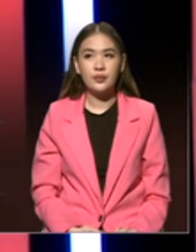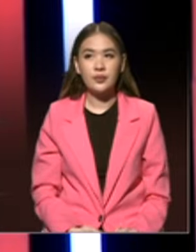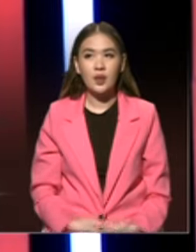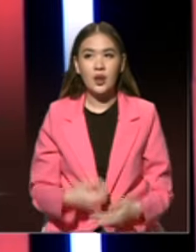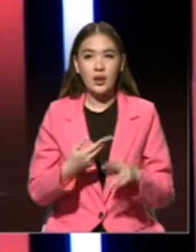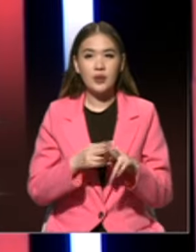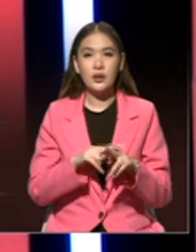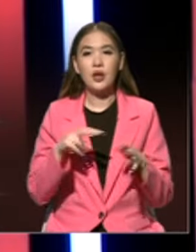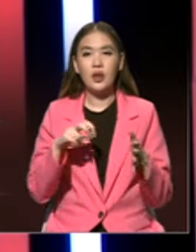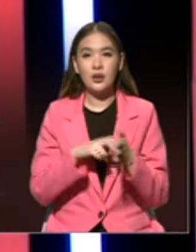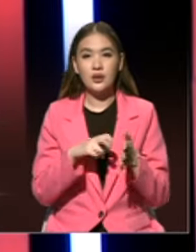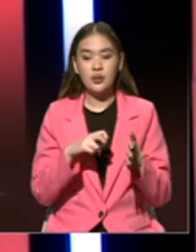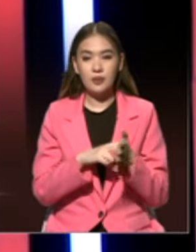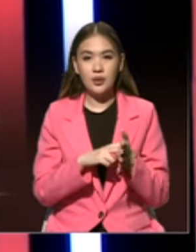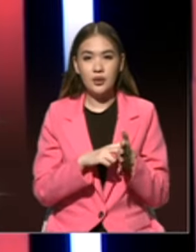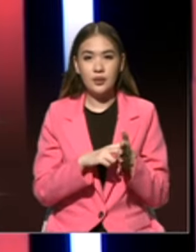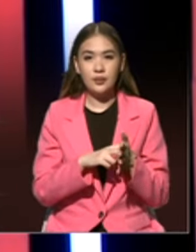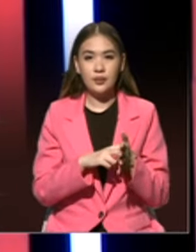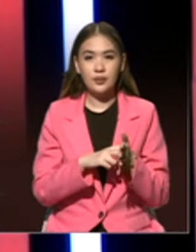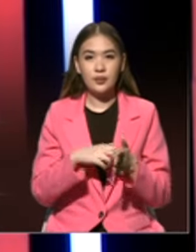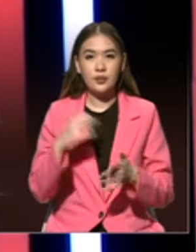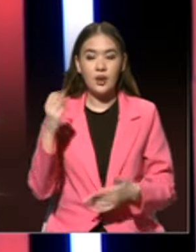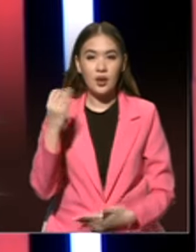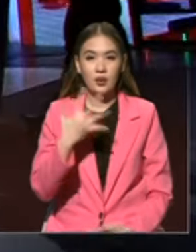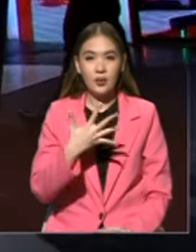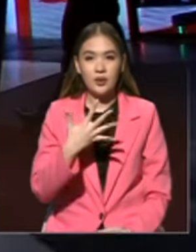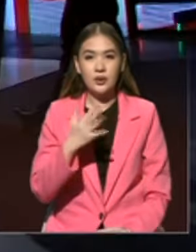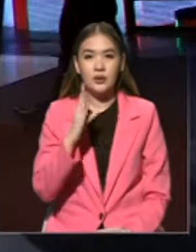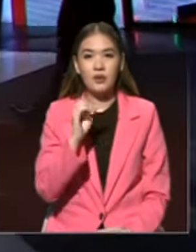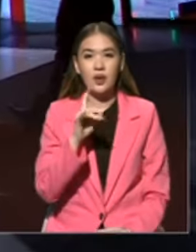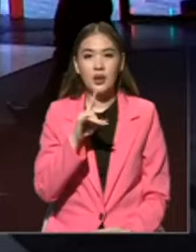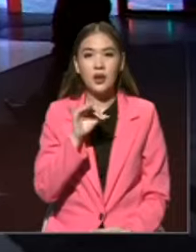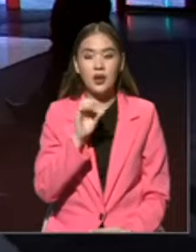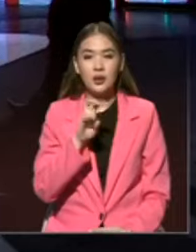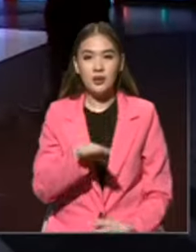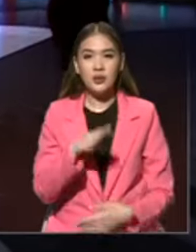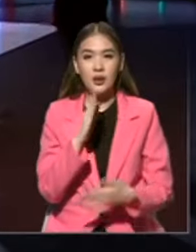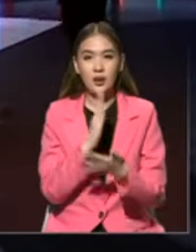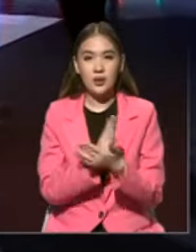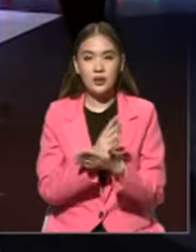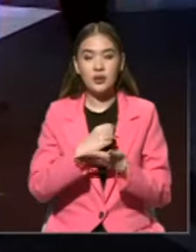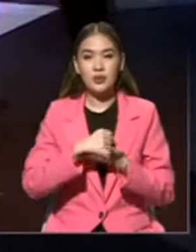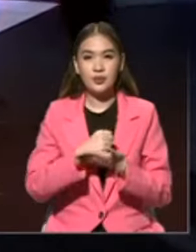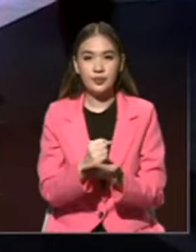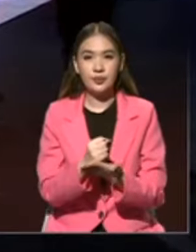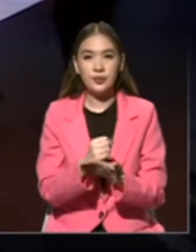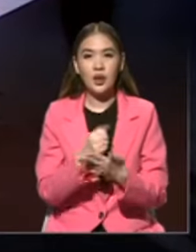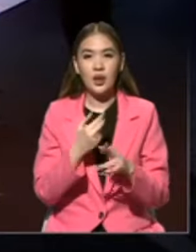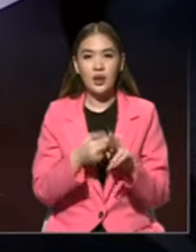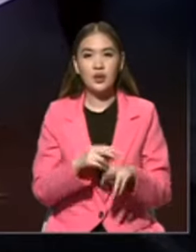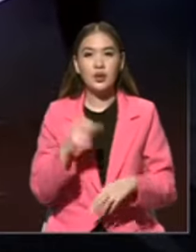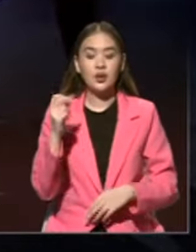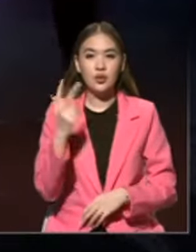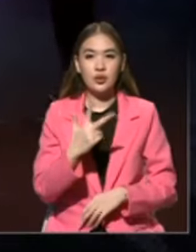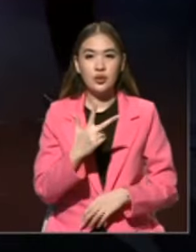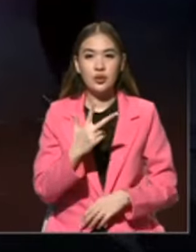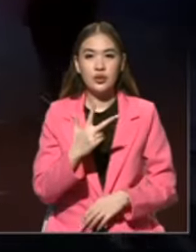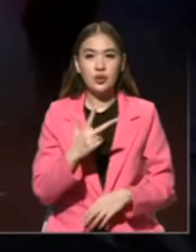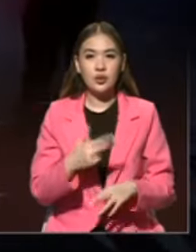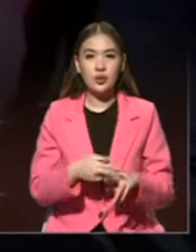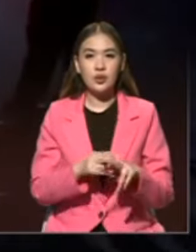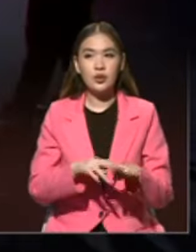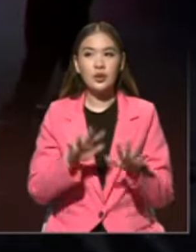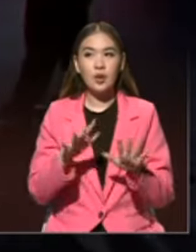Бұл хаттамада 5 жаңа вариант дейміз, 5 нұсқа бекітілген. Оның жаңағы 3 нұсқасына, бірінші